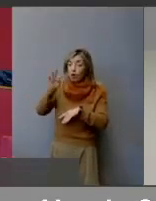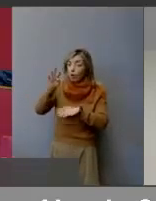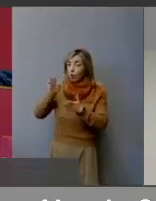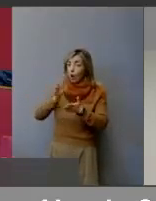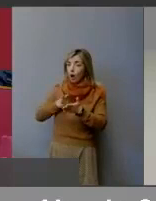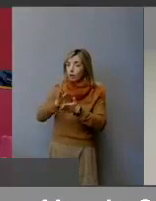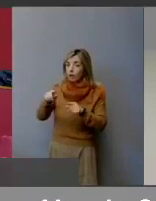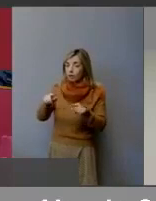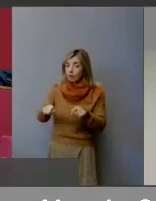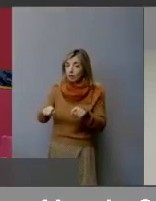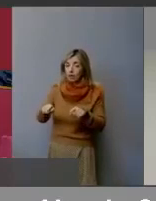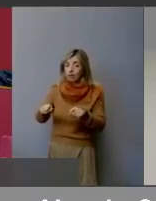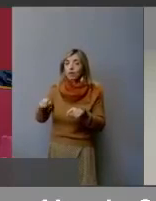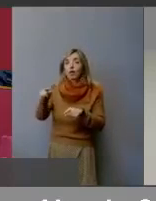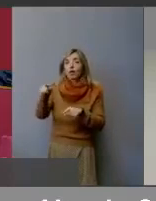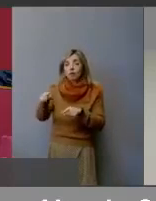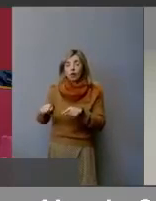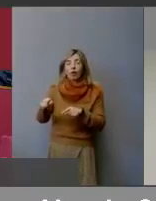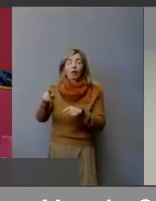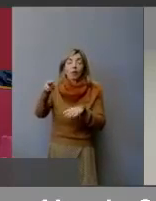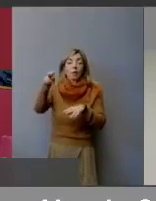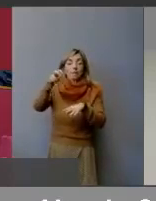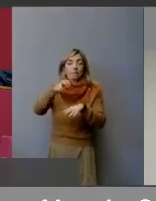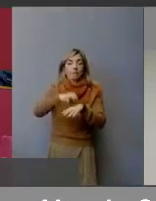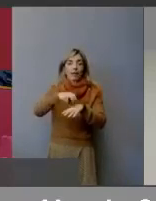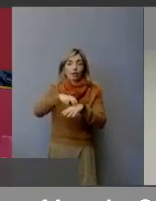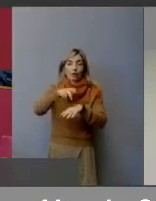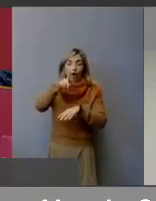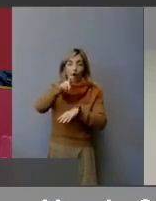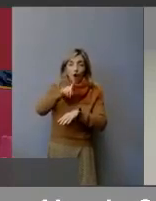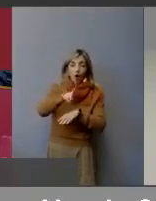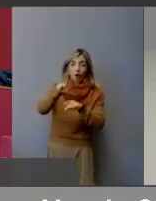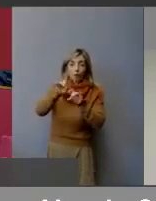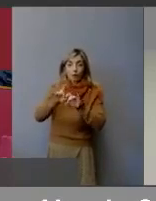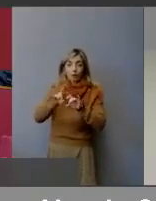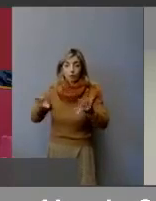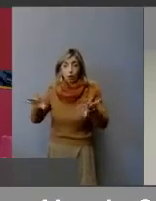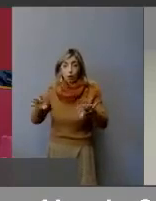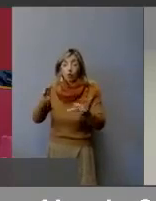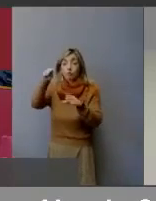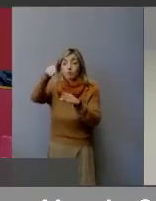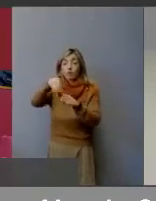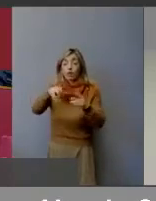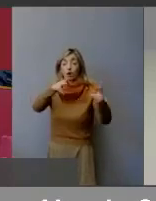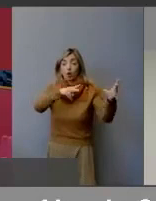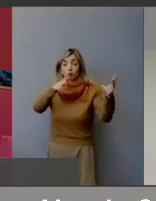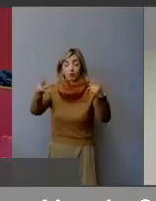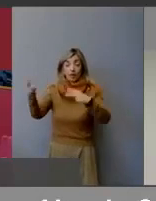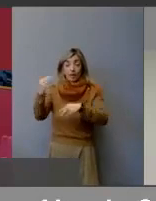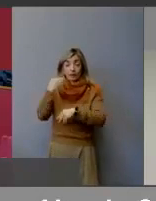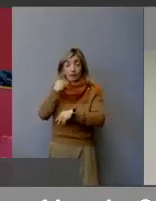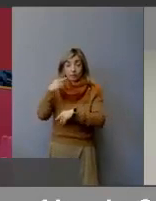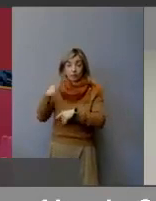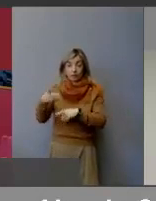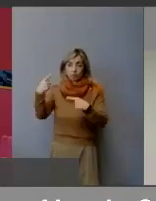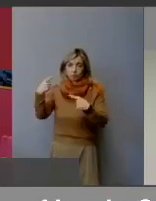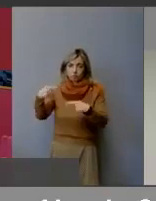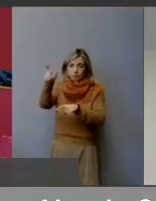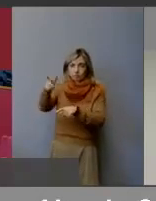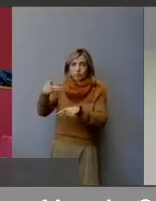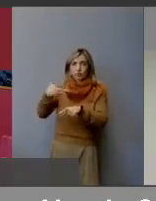konko epidemiologo al policlinico di san martino quindi diciamo ci stanno tutte le competenze per affrontare